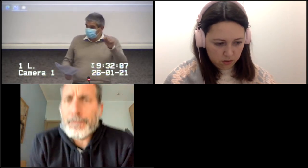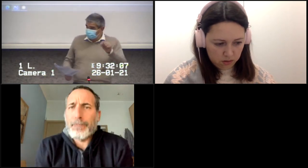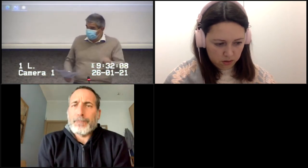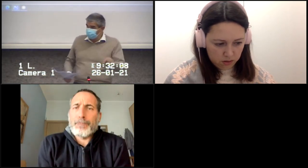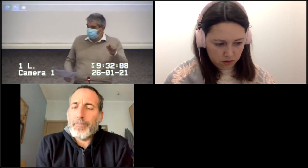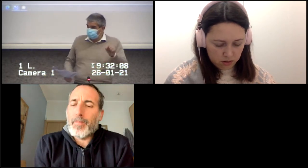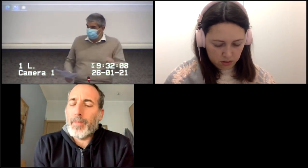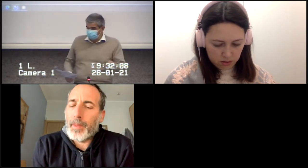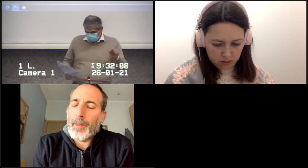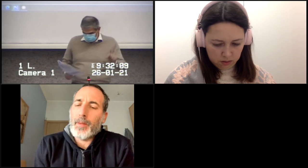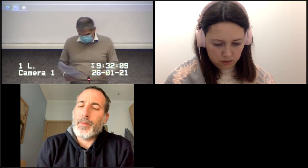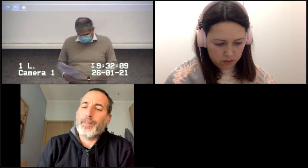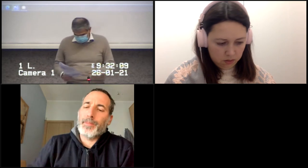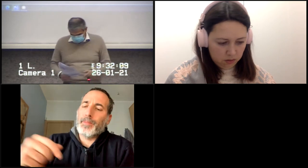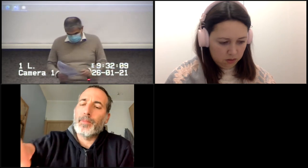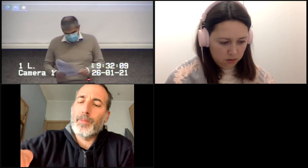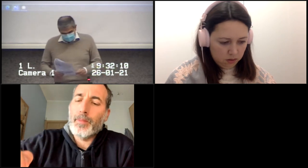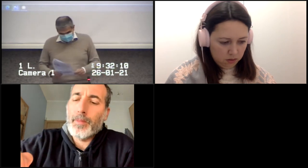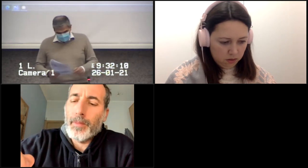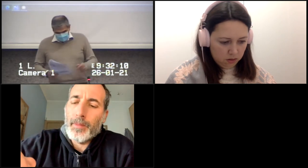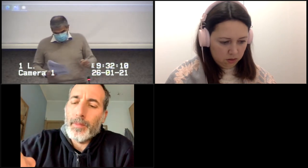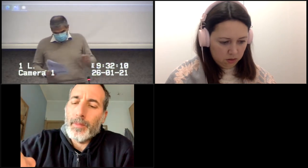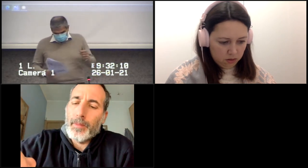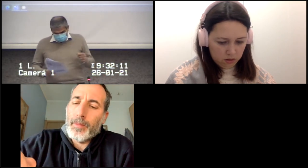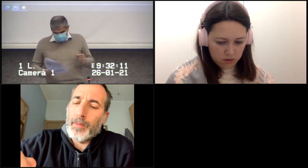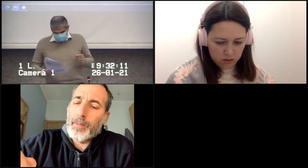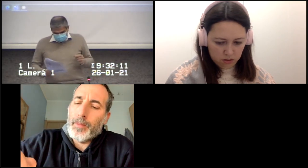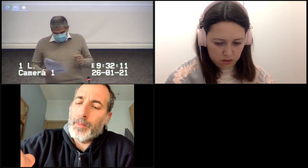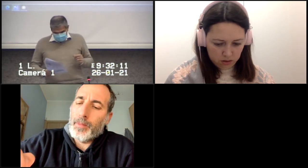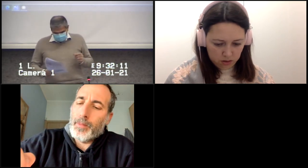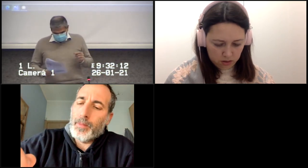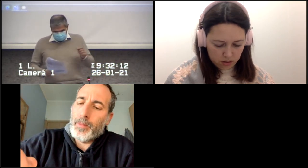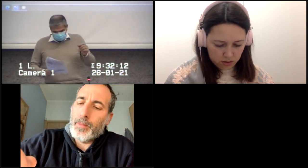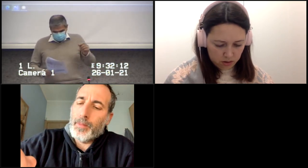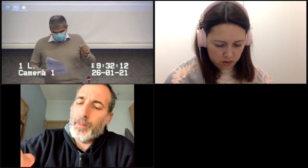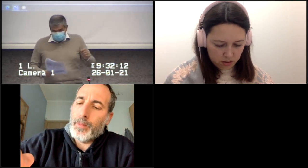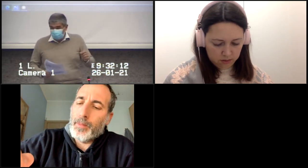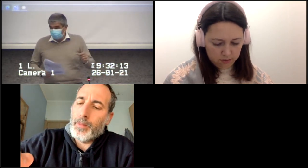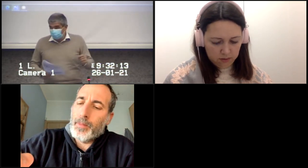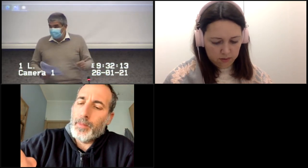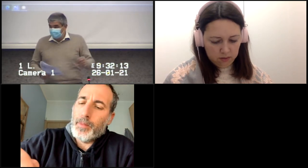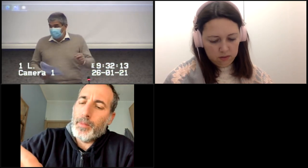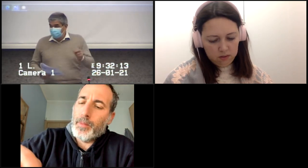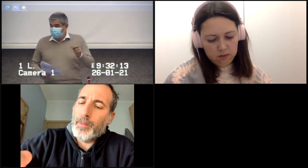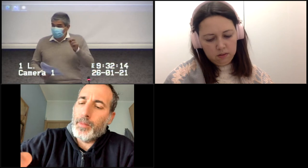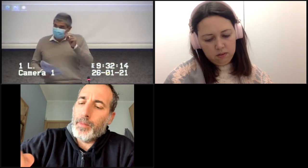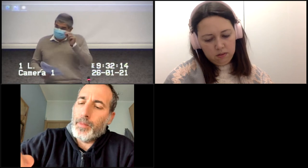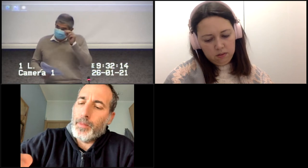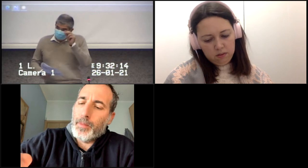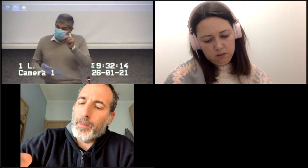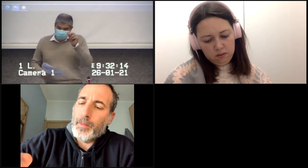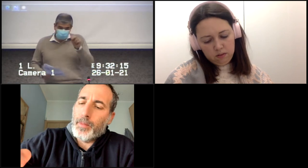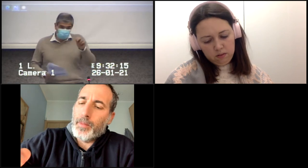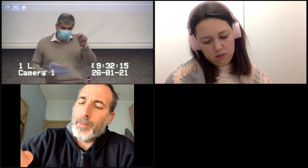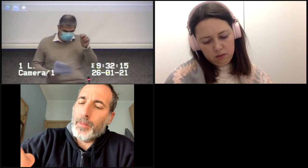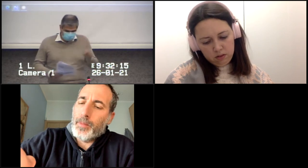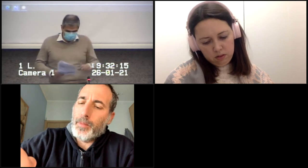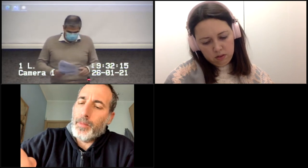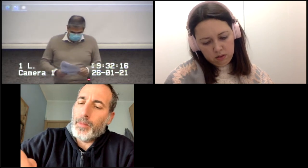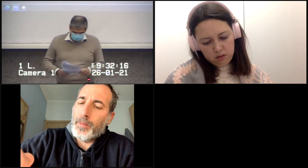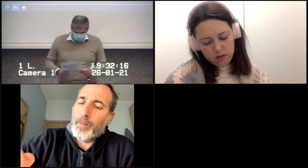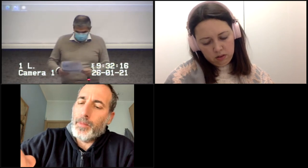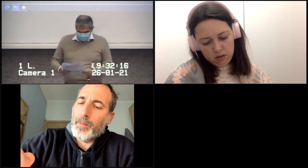comunque ritenute dalla legge obbligatorie, che sono, se andiamo a ben vedere, anche molto